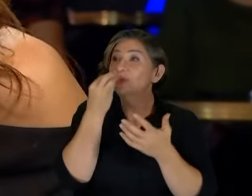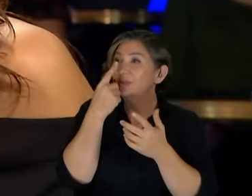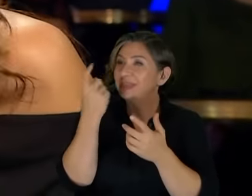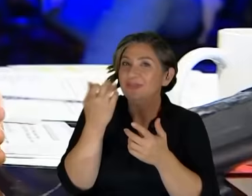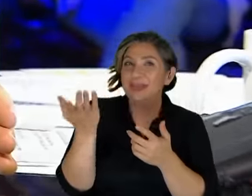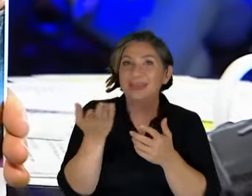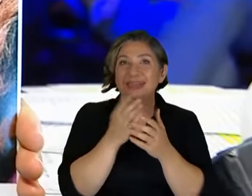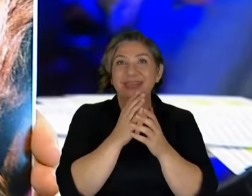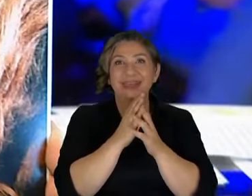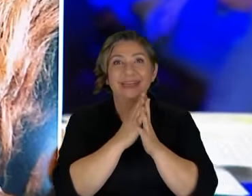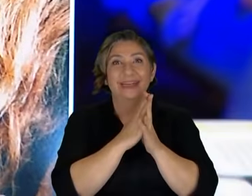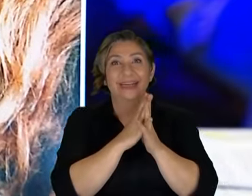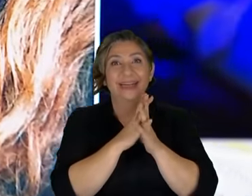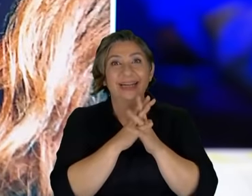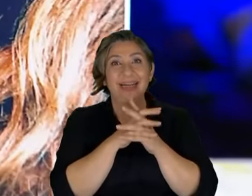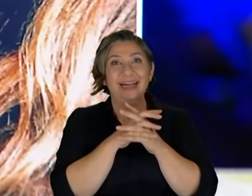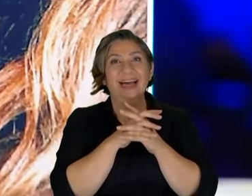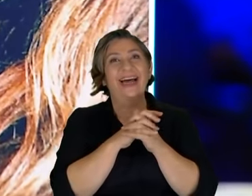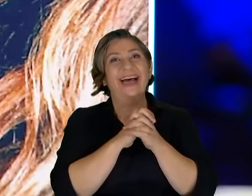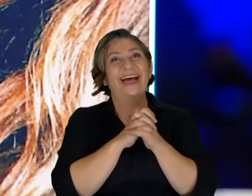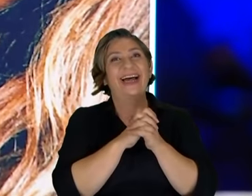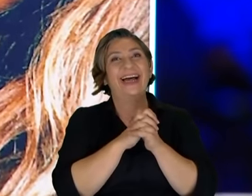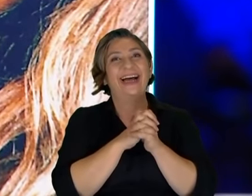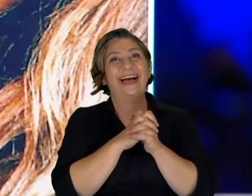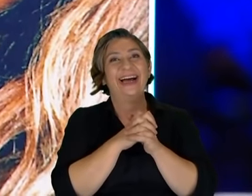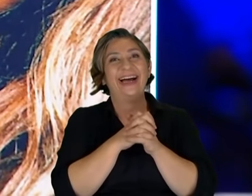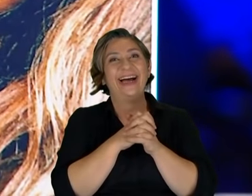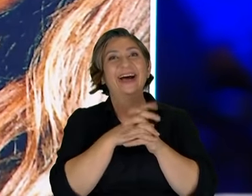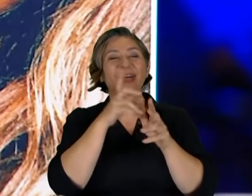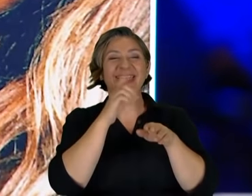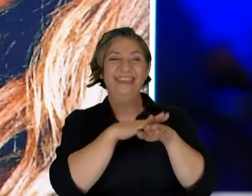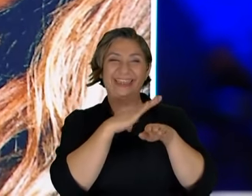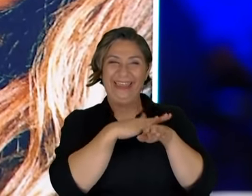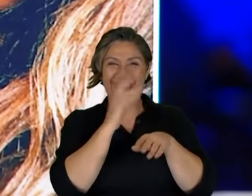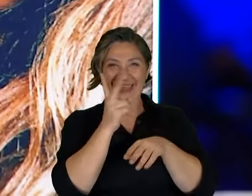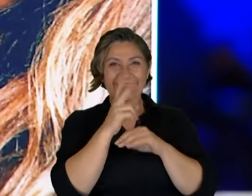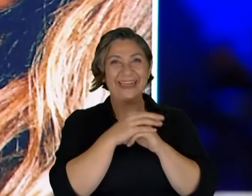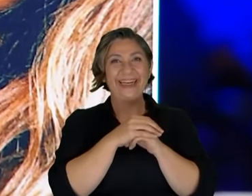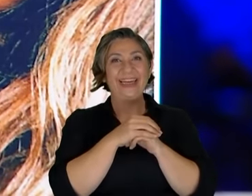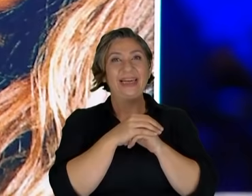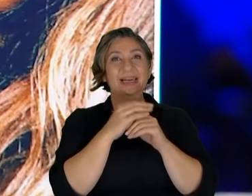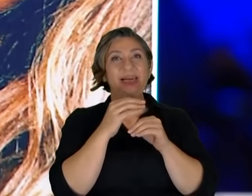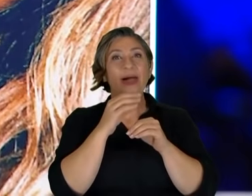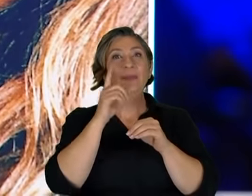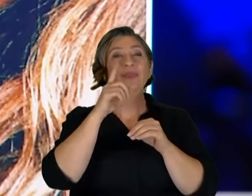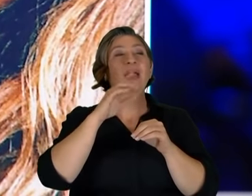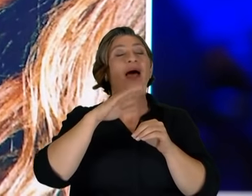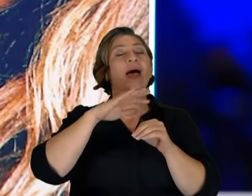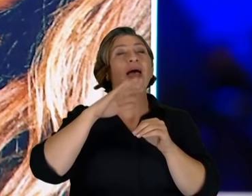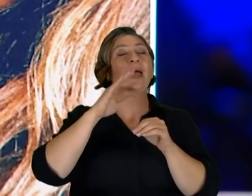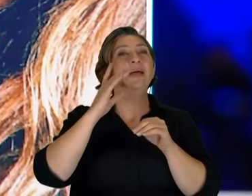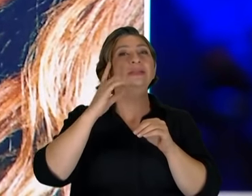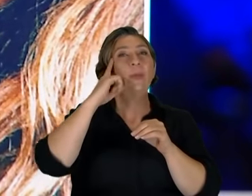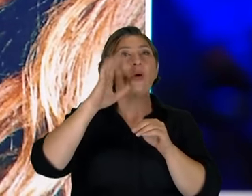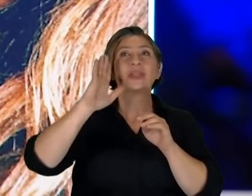burada? Hangisi bakayım? Niye? Evet, uzun bir uzak doğu seyahatinden döndükten